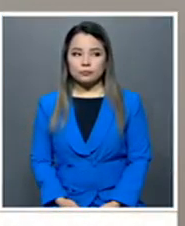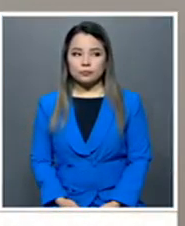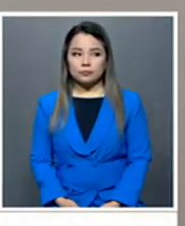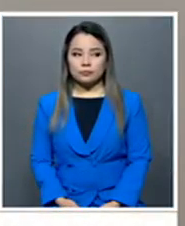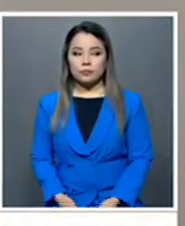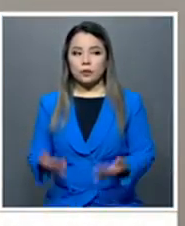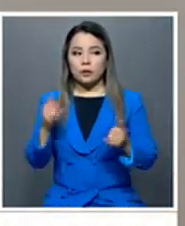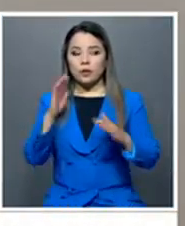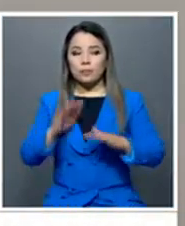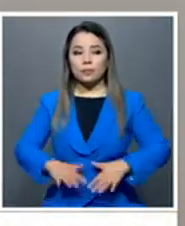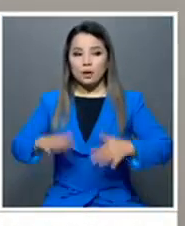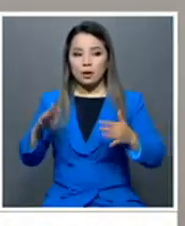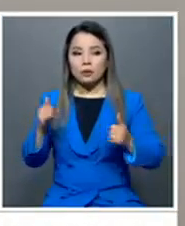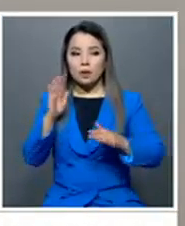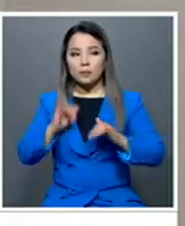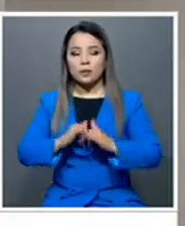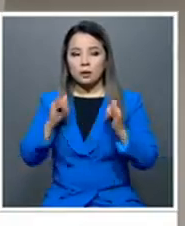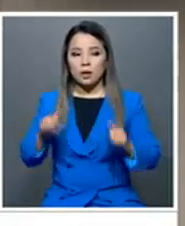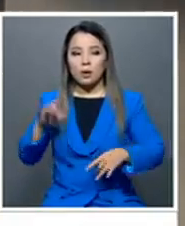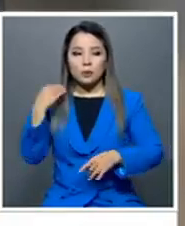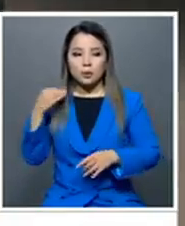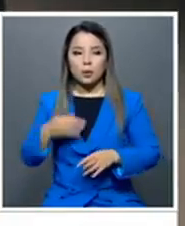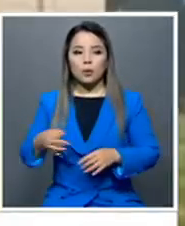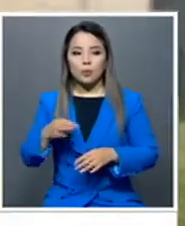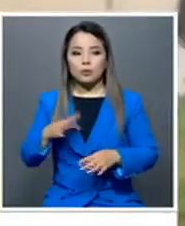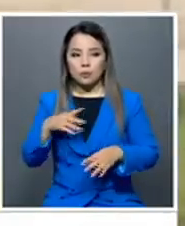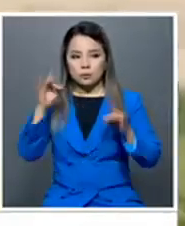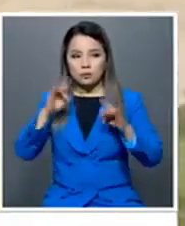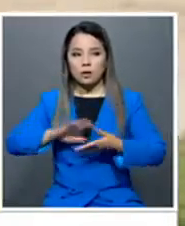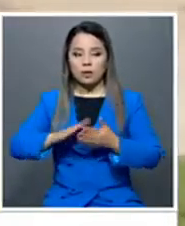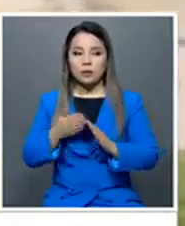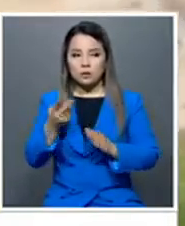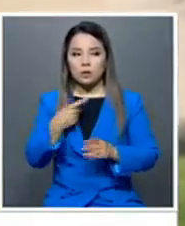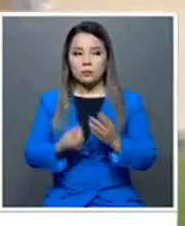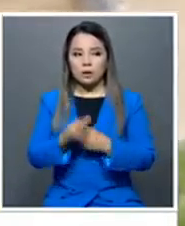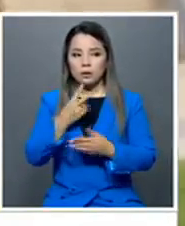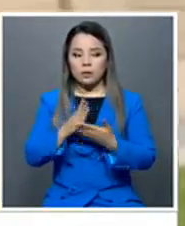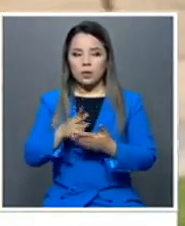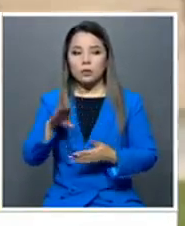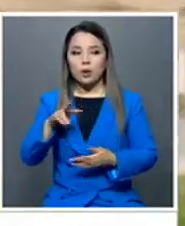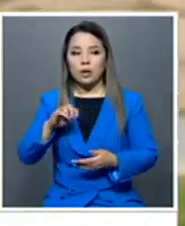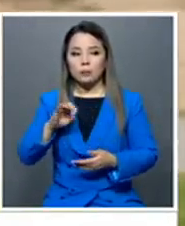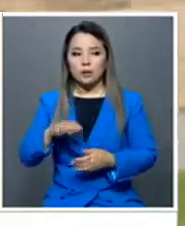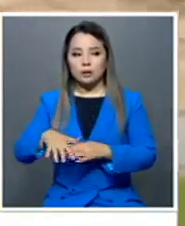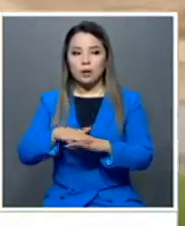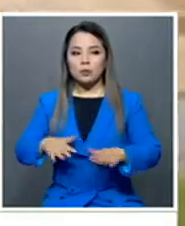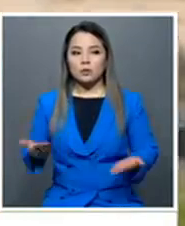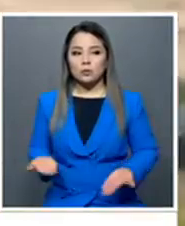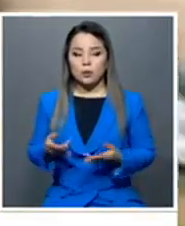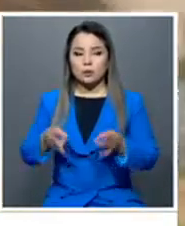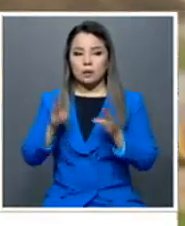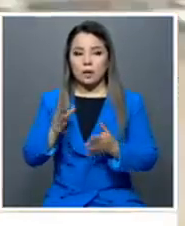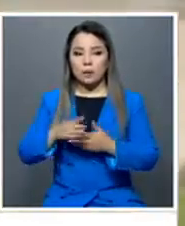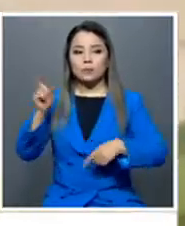Алдымен топан, енді тасқын су. Түркістандықтар күтпеген апаттан есеңгіреп қалғандай. Ең көп зардап шеккен Төлеби ауданының тұрғындары. Нөсер